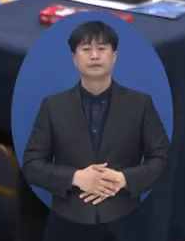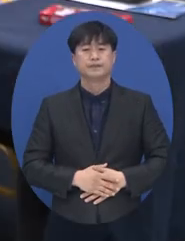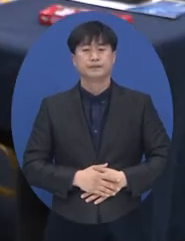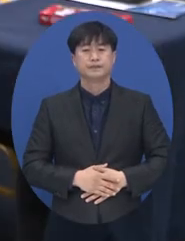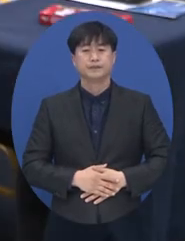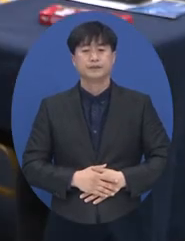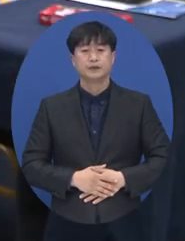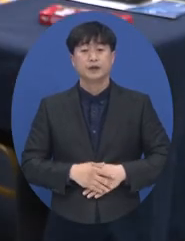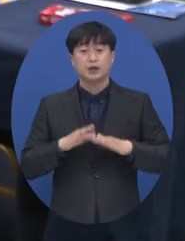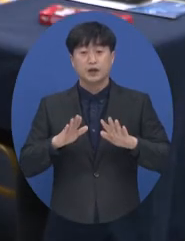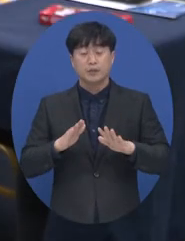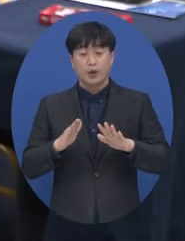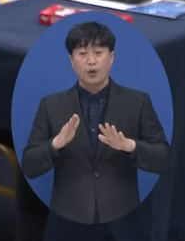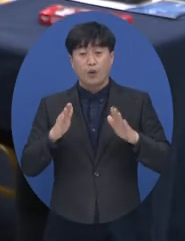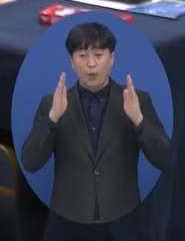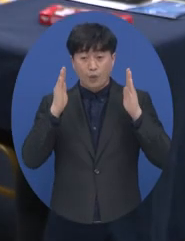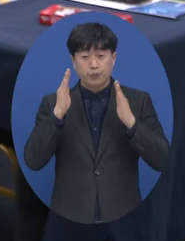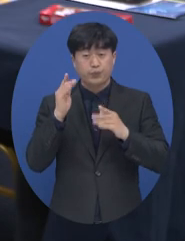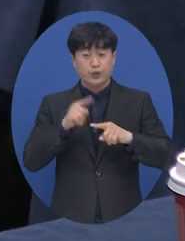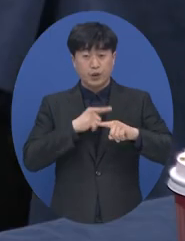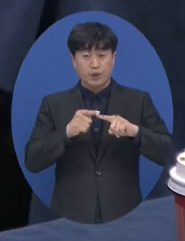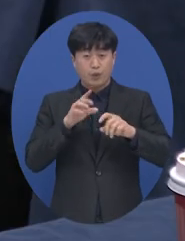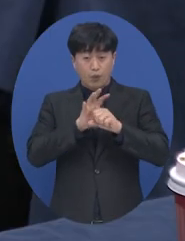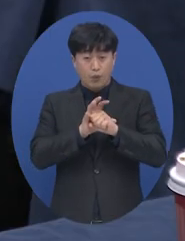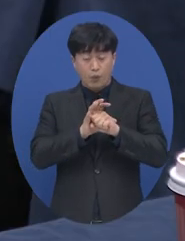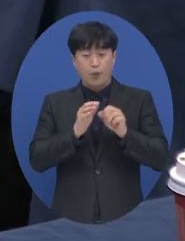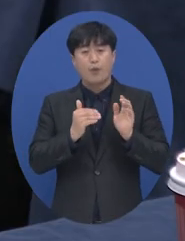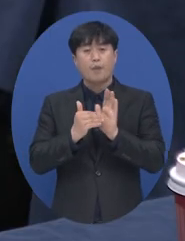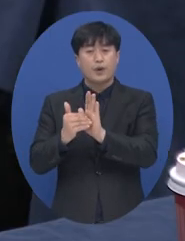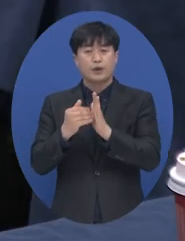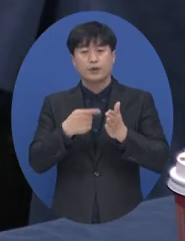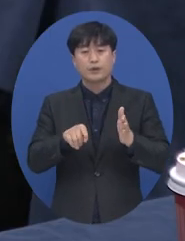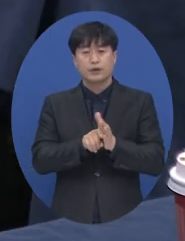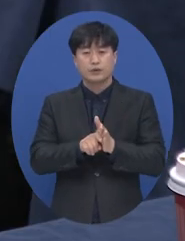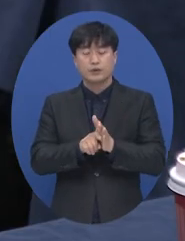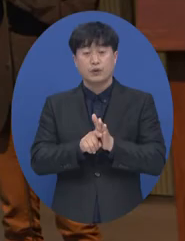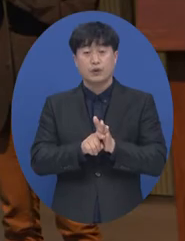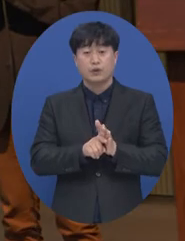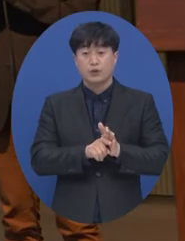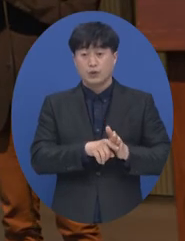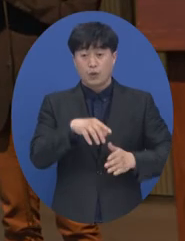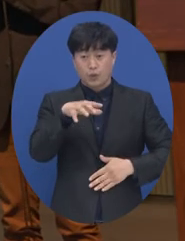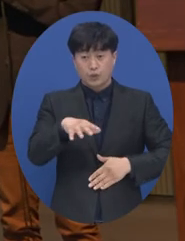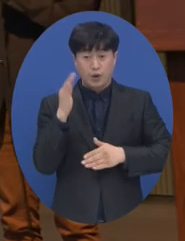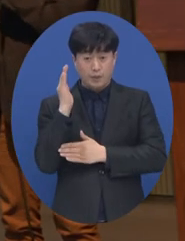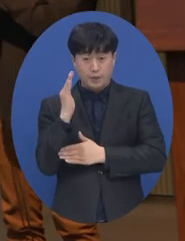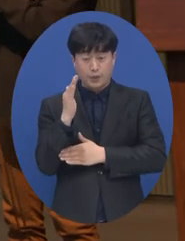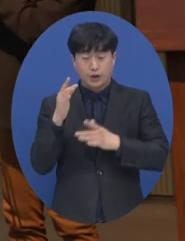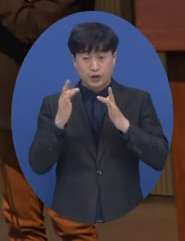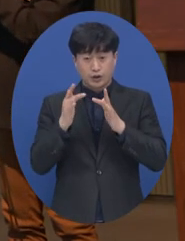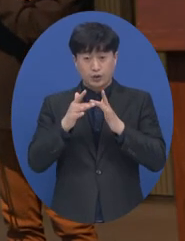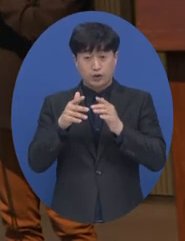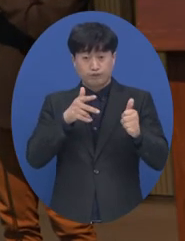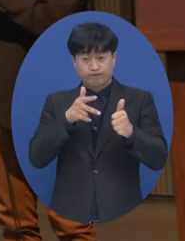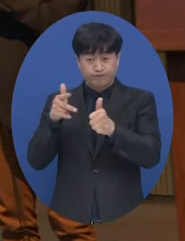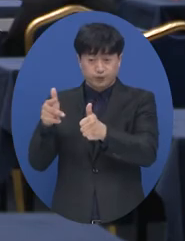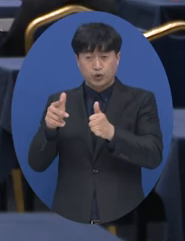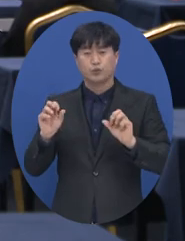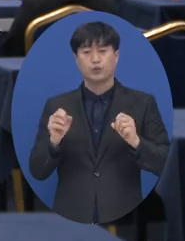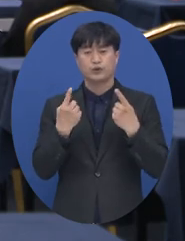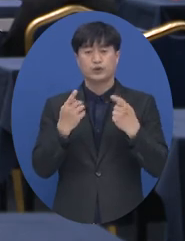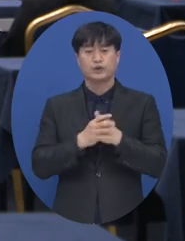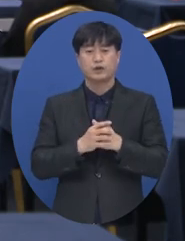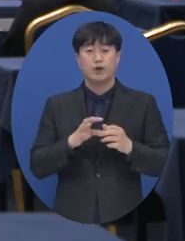하겠습니다. 이번 학술대회는 코로나19 감염 예방을 위해 오프라인 발표와 온라인 실시간 생중계가 동시에